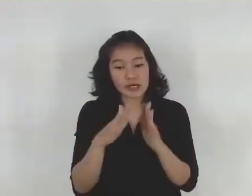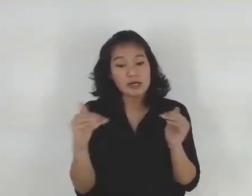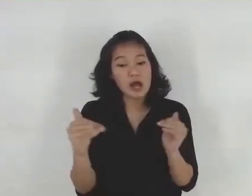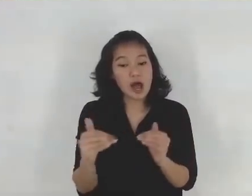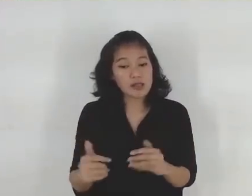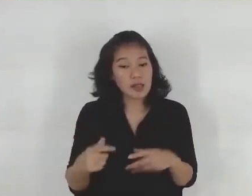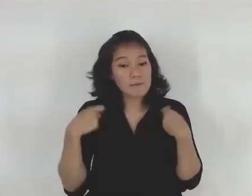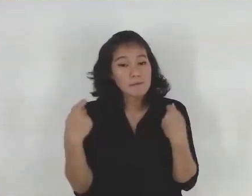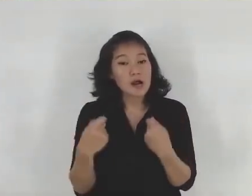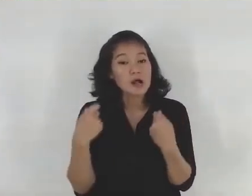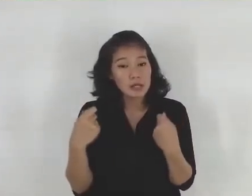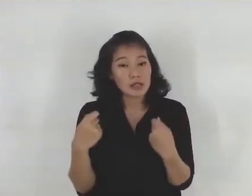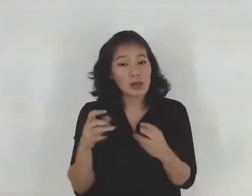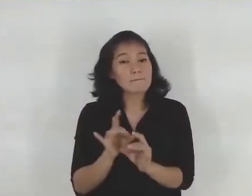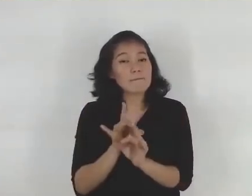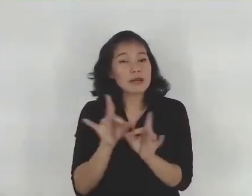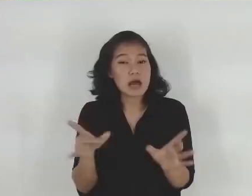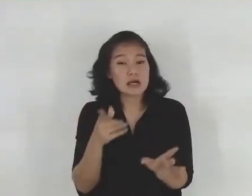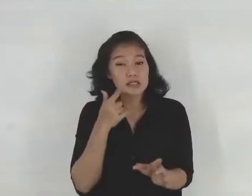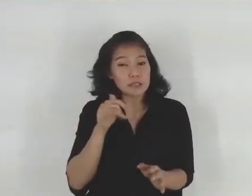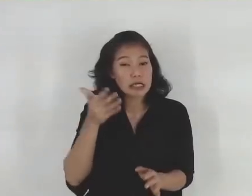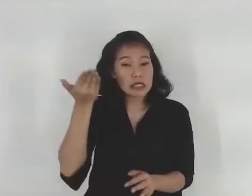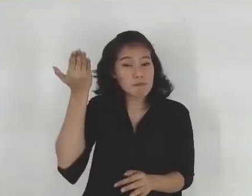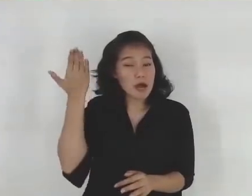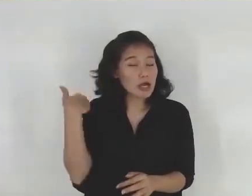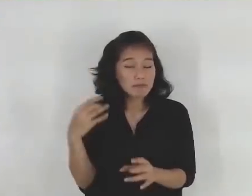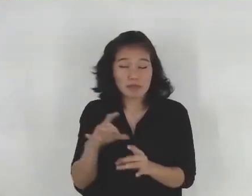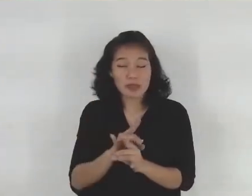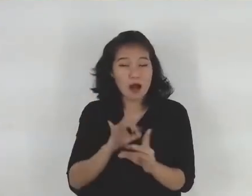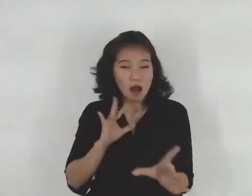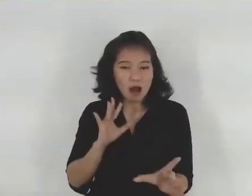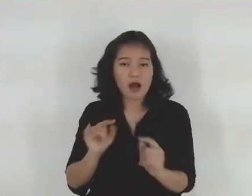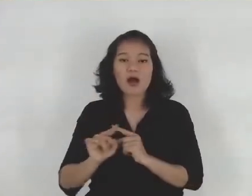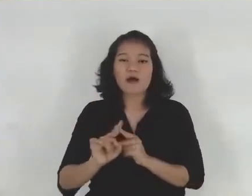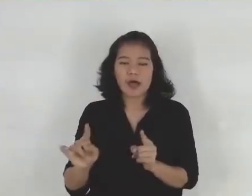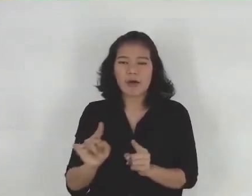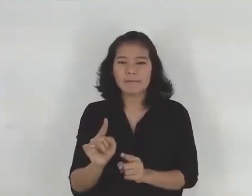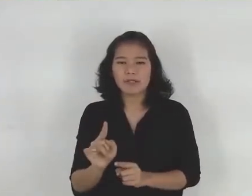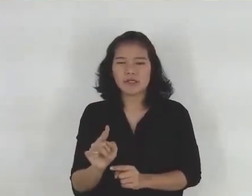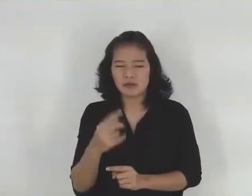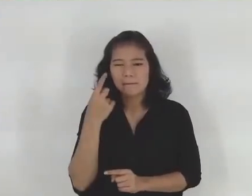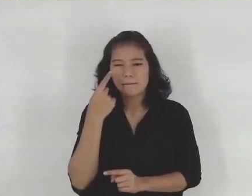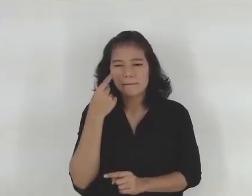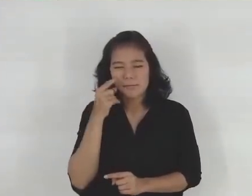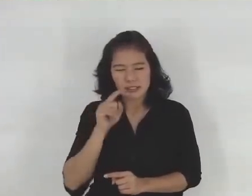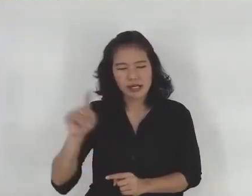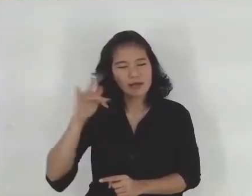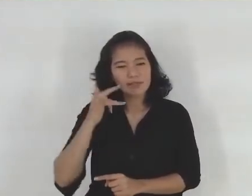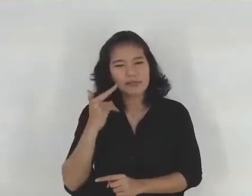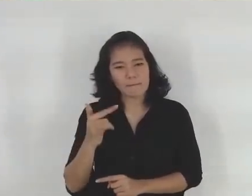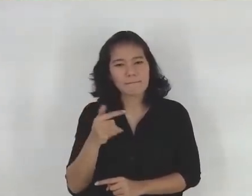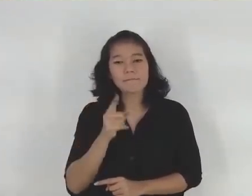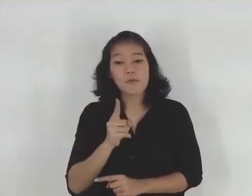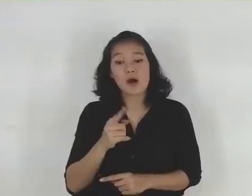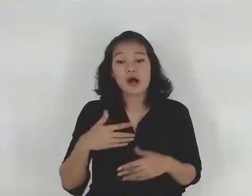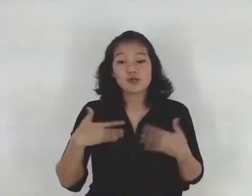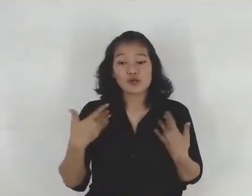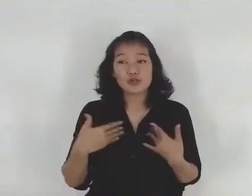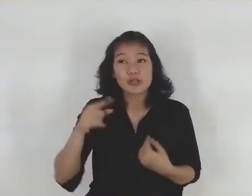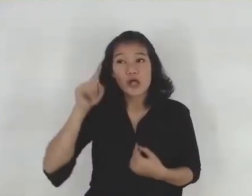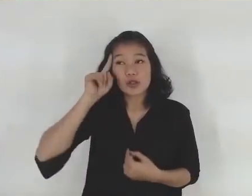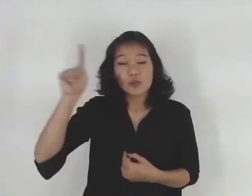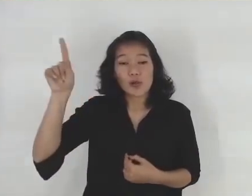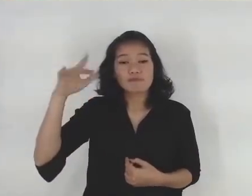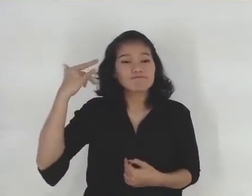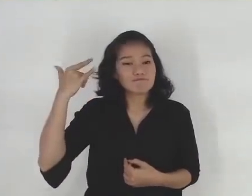Natal ini berbeda dengan Natal Natal sebelumnya tetapi kami percaya ya Bapa sukacitamu tidak